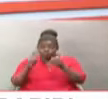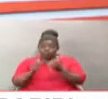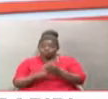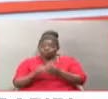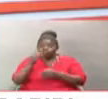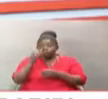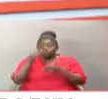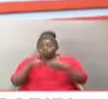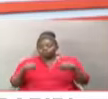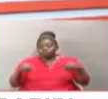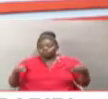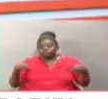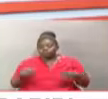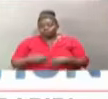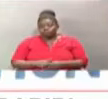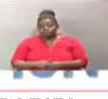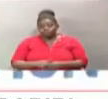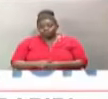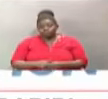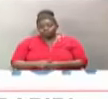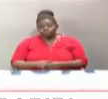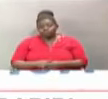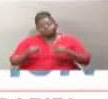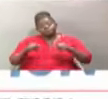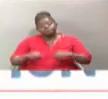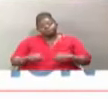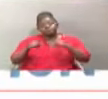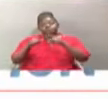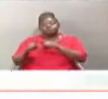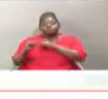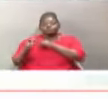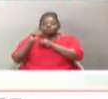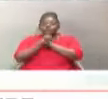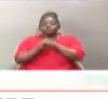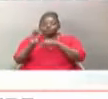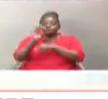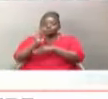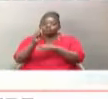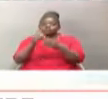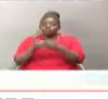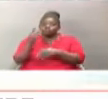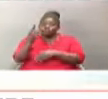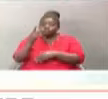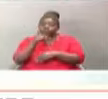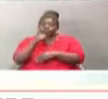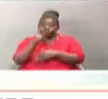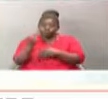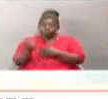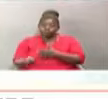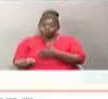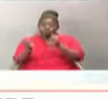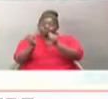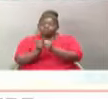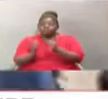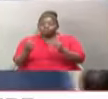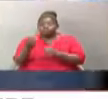ekyokulya ku ssekukkulu. Abakulira ebyokwerinda mu disitulikiti y'e Bukomansimbi baliko abasajja babiri bakute n'ente mukaaga